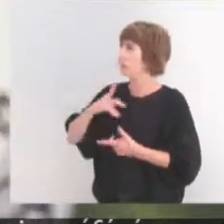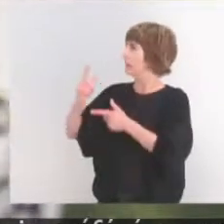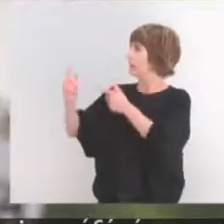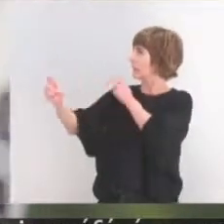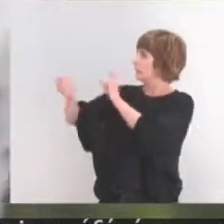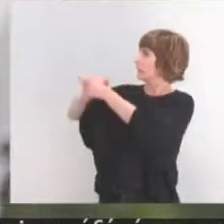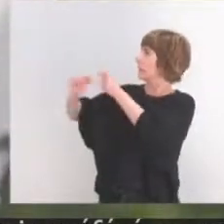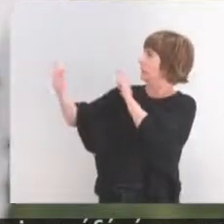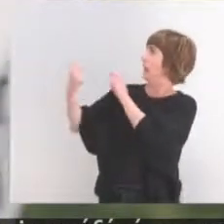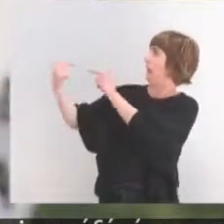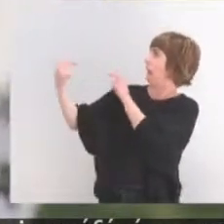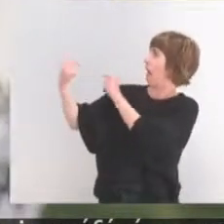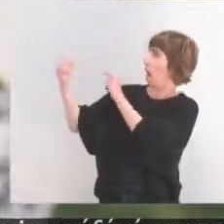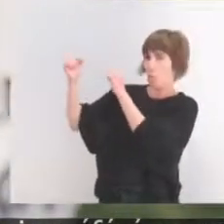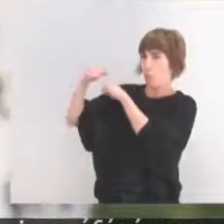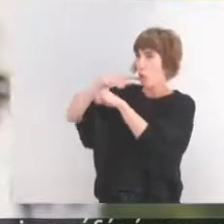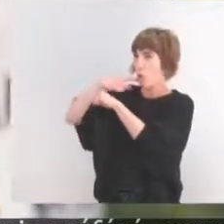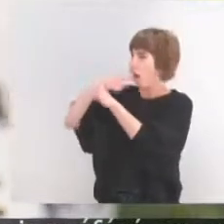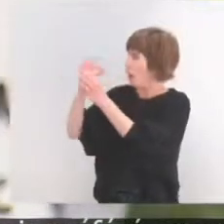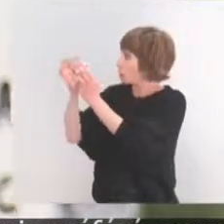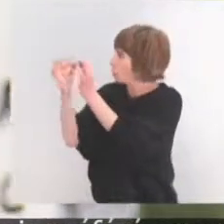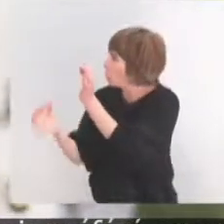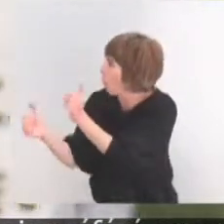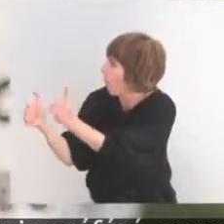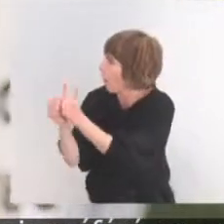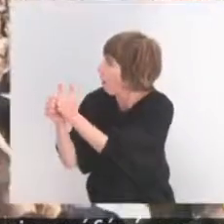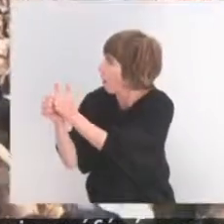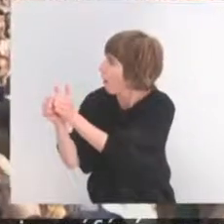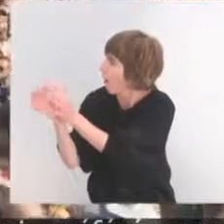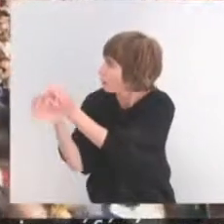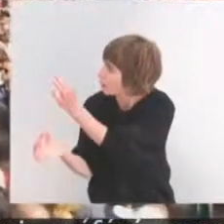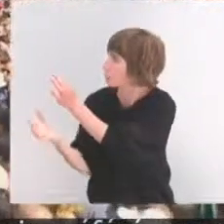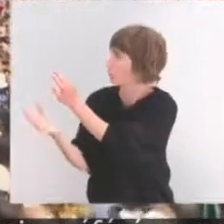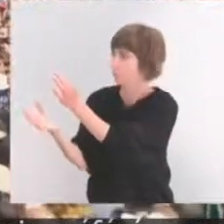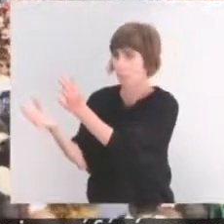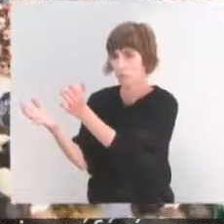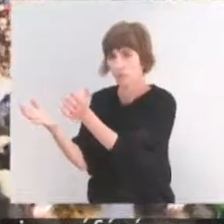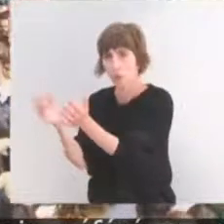s'agit, comme je l'ai dit en commençant mon propos, d'élargir le champ de la liberté.